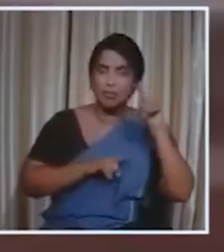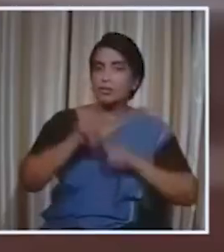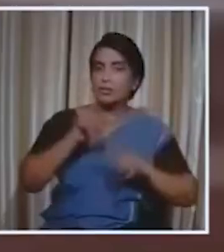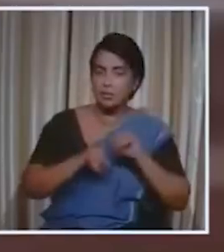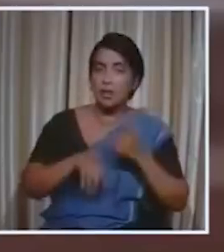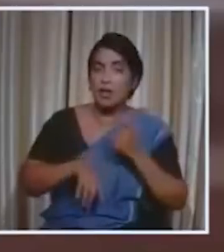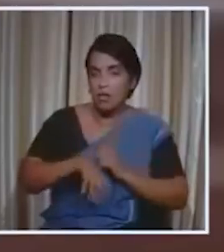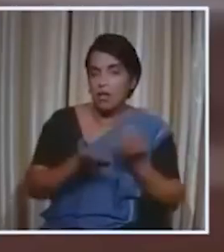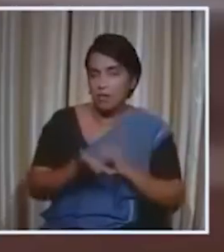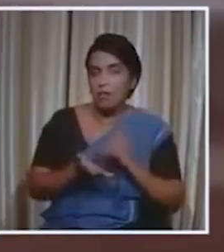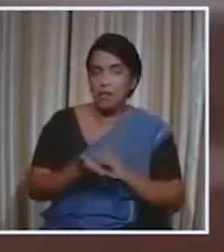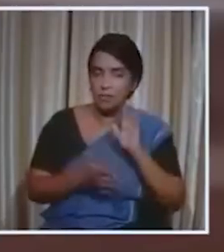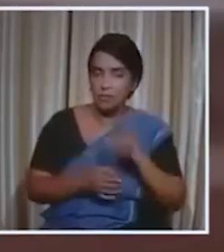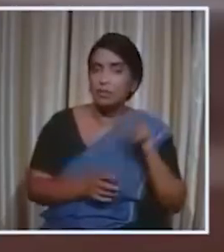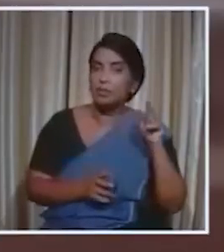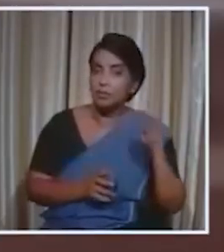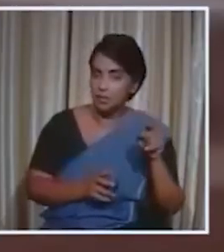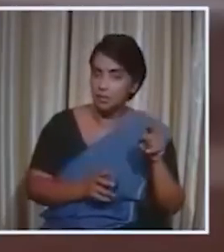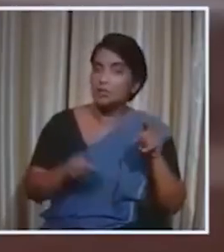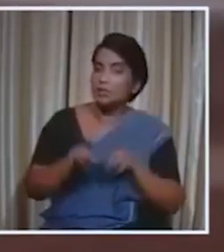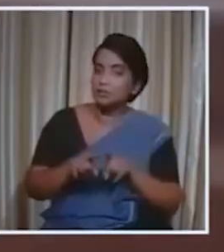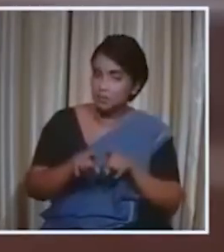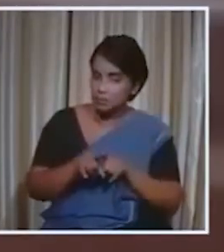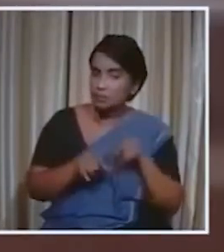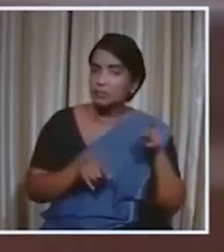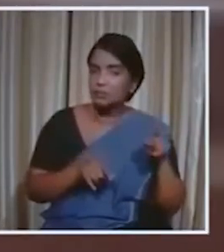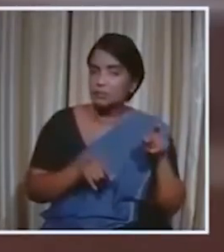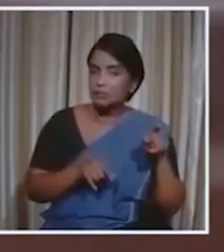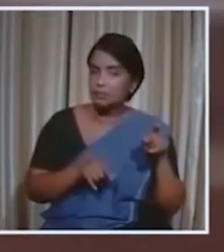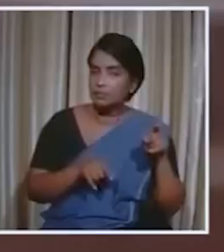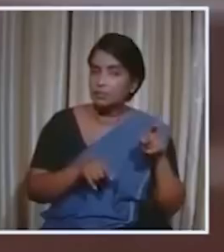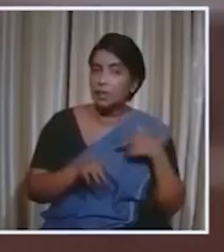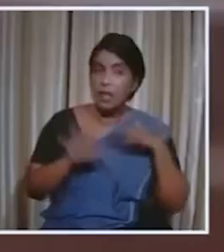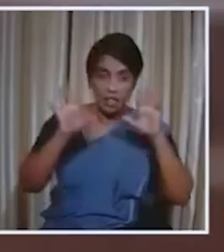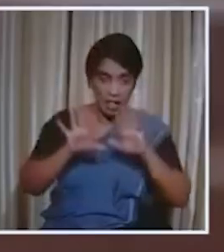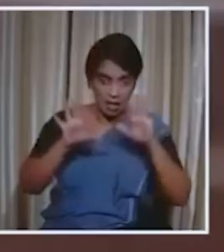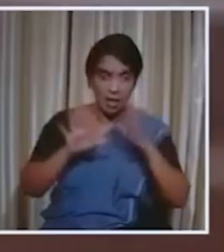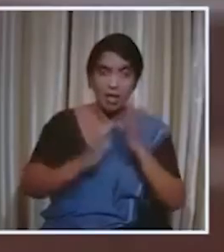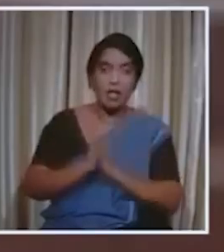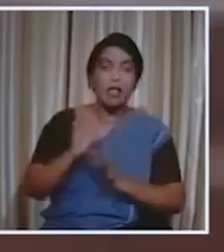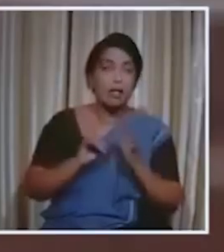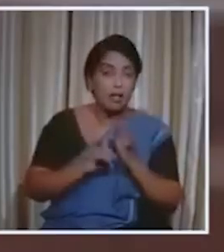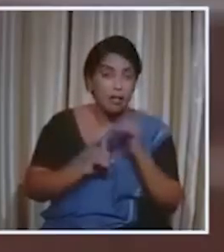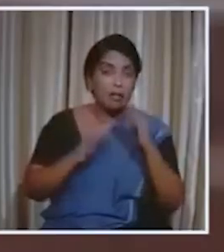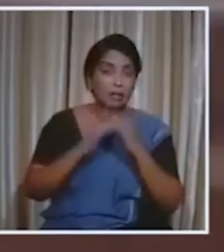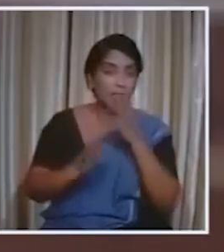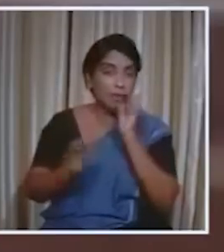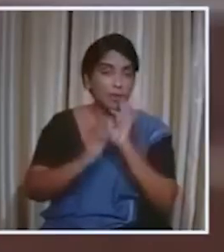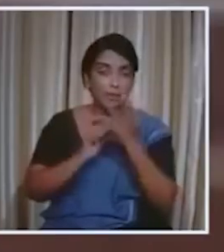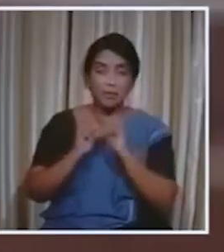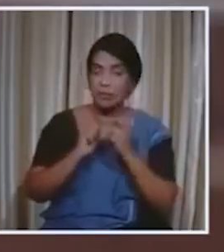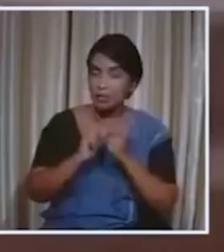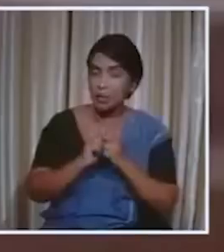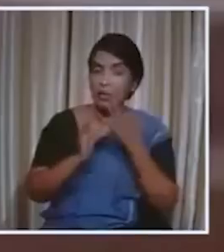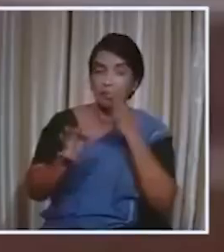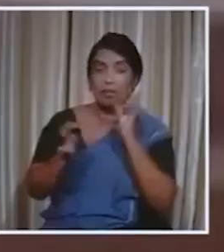අවස්ථා කිහිපයකදී ඒ අතරතුරදී තමයි 9 වෙනිදා මන්ත්‍රීවරුන්ගේ නිවාස අහිමි වෙලා මන්ත්‍රීවරුන්ගේ ගෙවල්